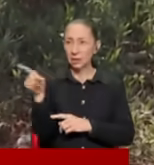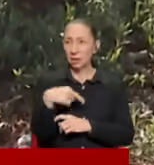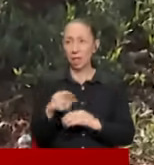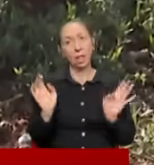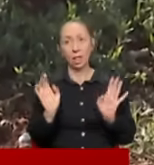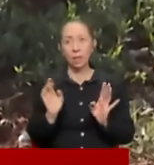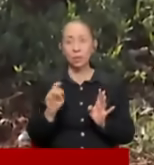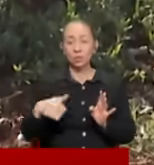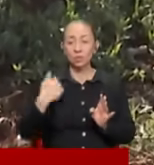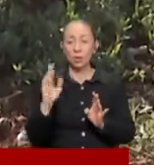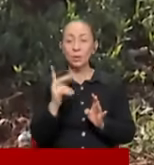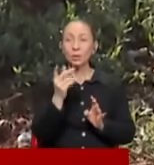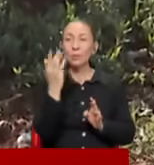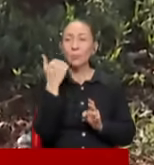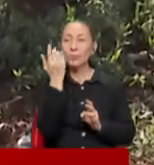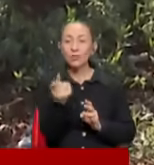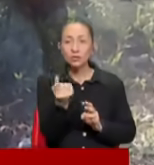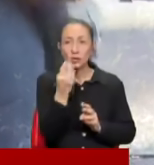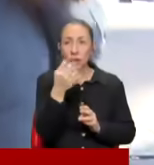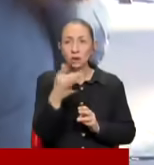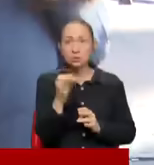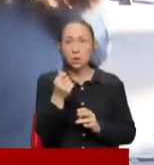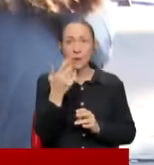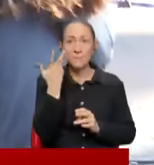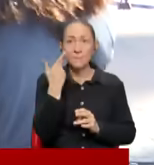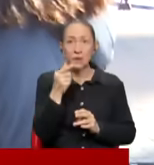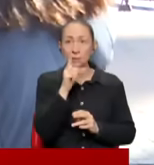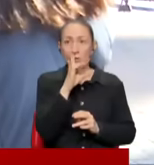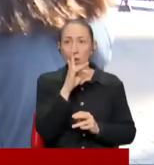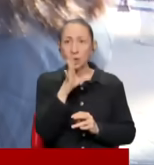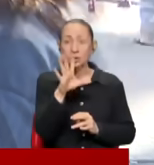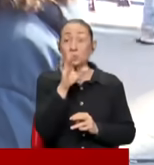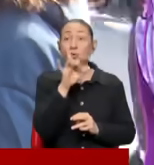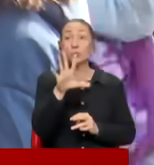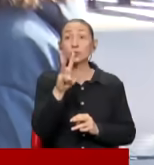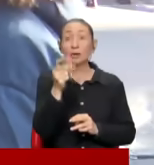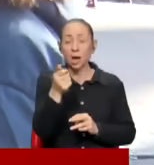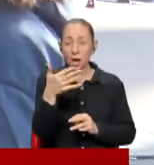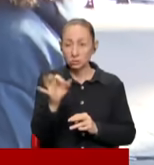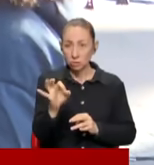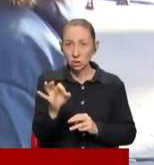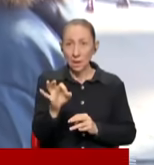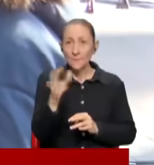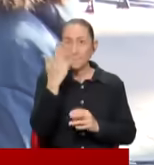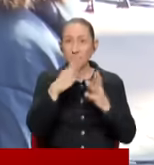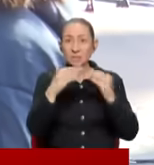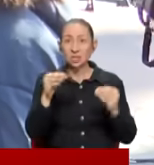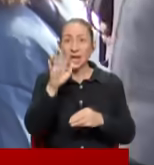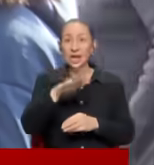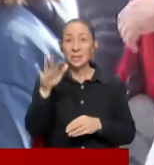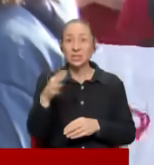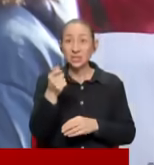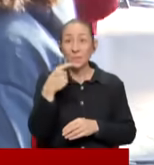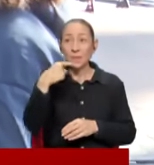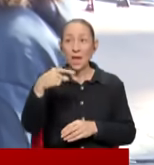gelirsin. Normal kuru fasulye yiyorsun 60 lira. Pirincin kilosu bile 153 lira oldu. 60 lira patlıcan, 55